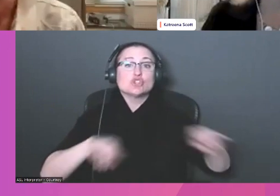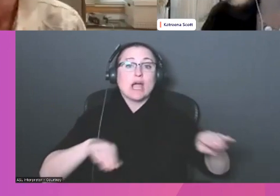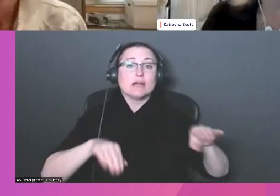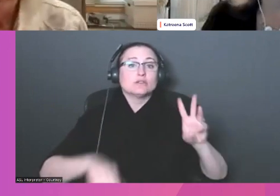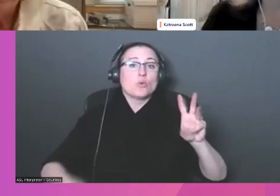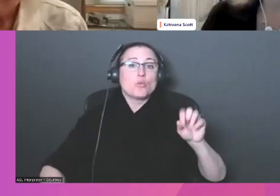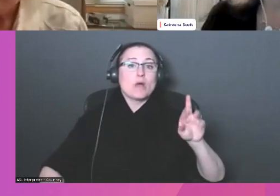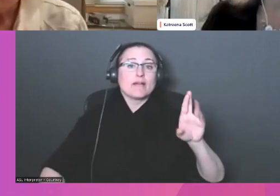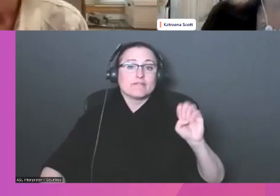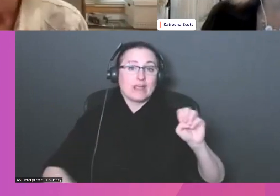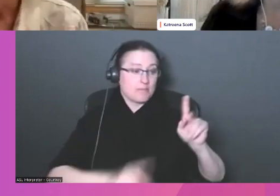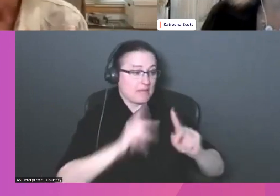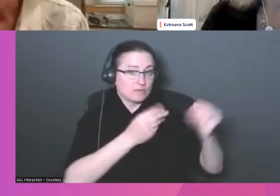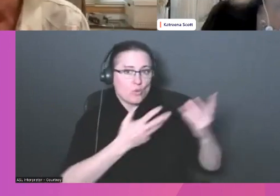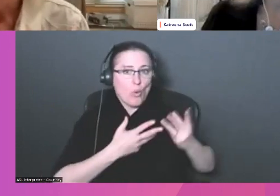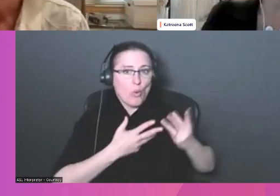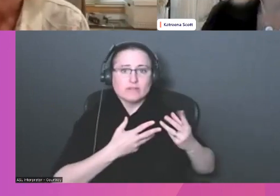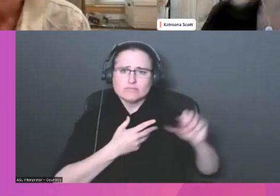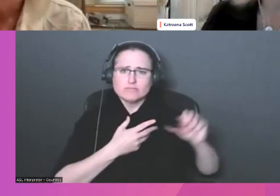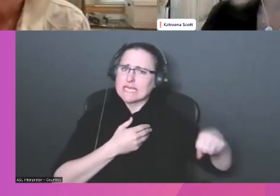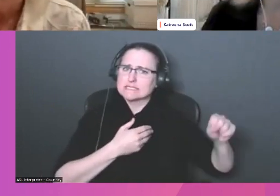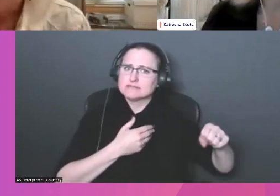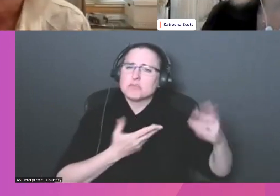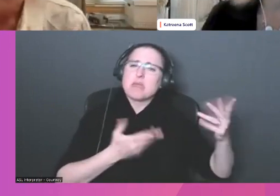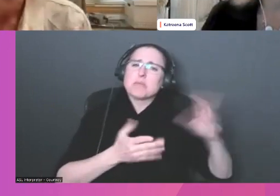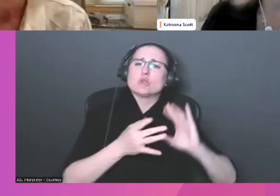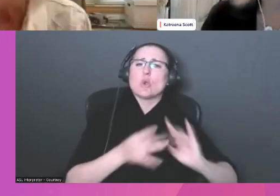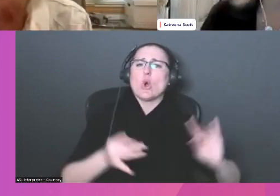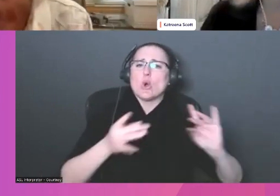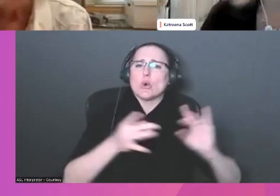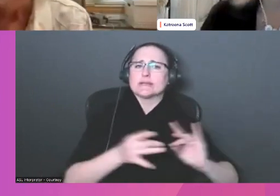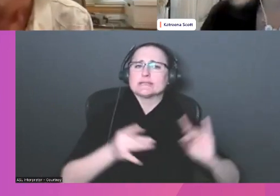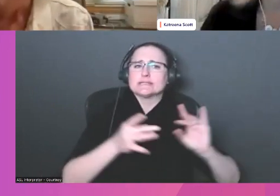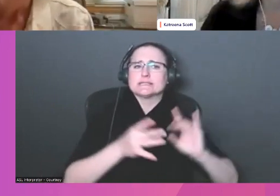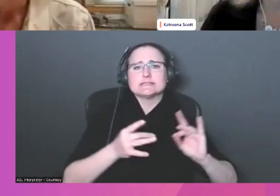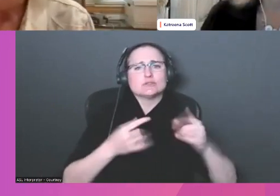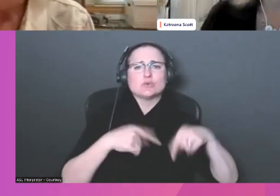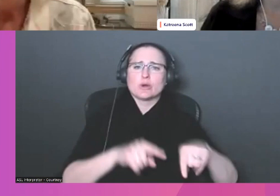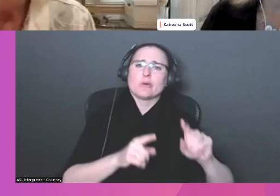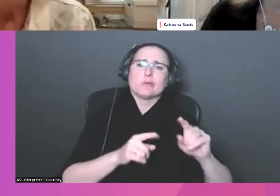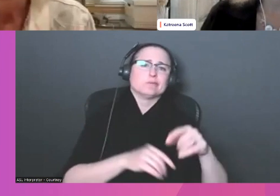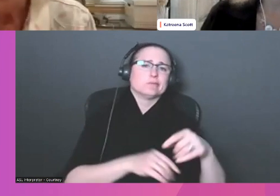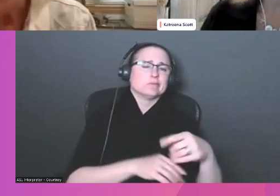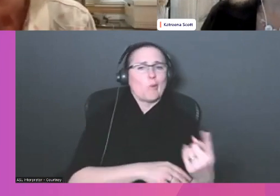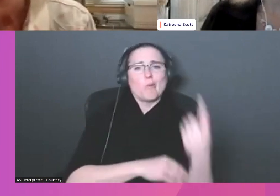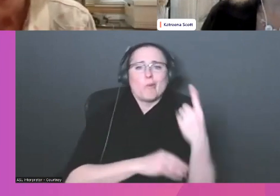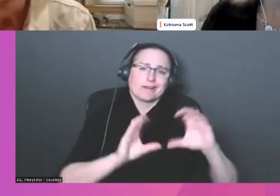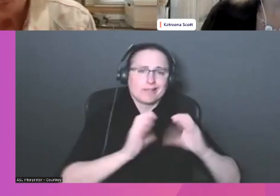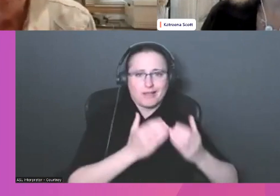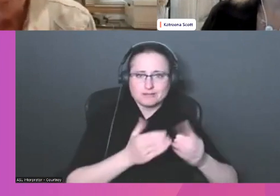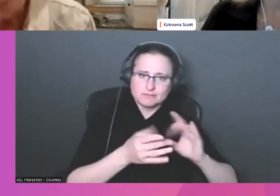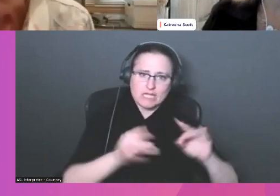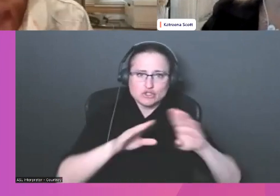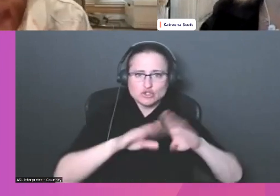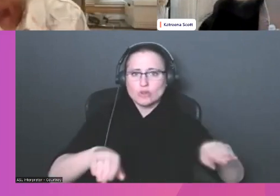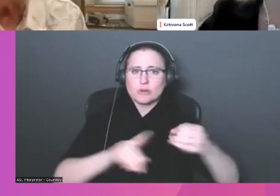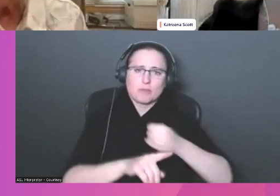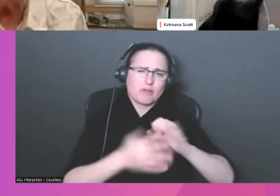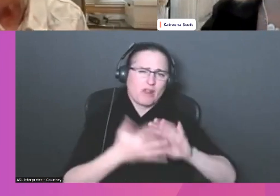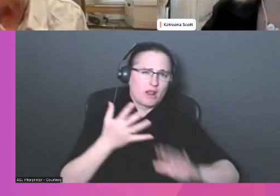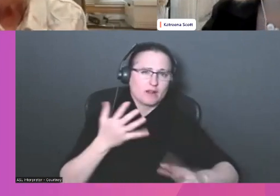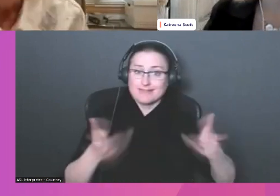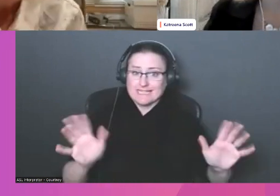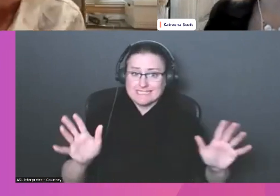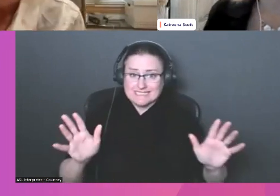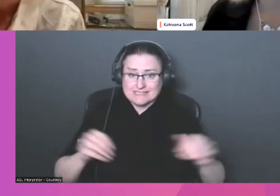vous l'ai dit que c'était les personnes des enfants qui m'ont dit que nous enseignons ces cours, mais bien